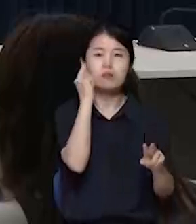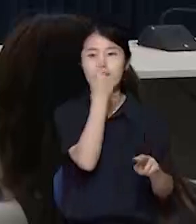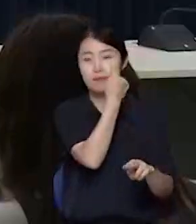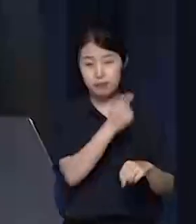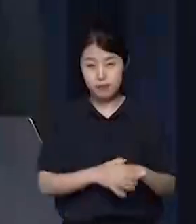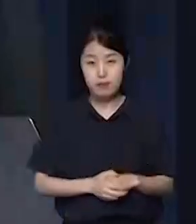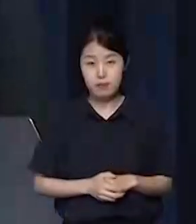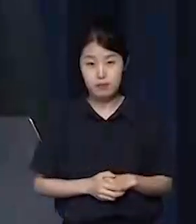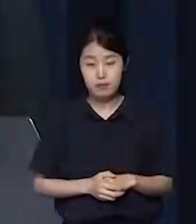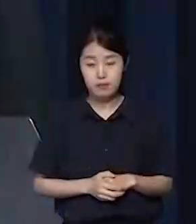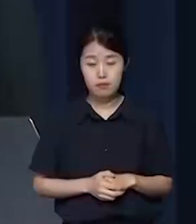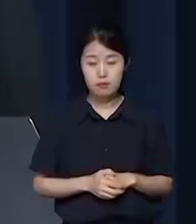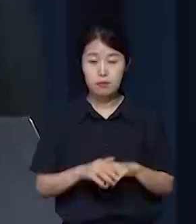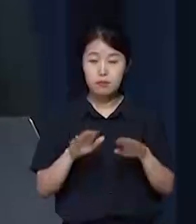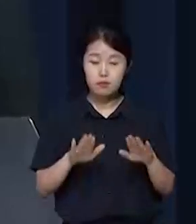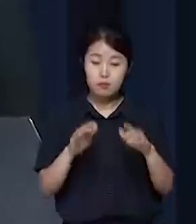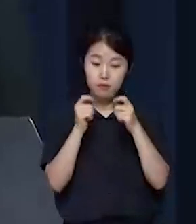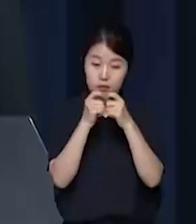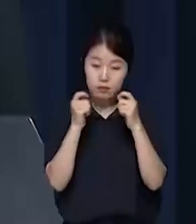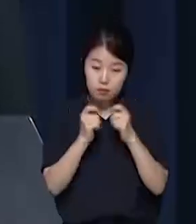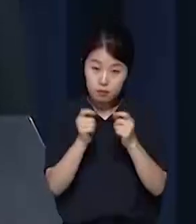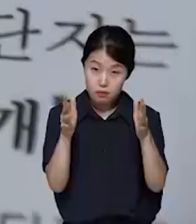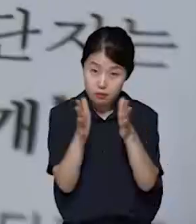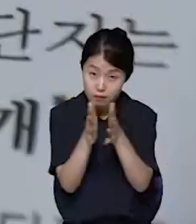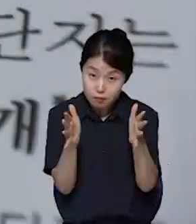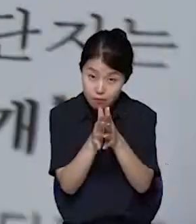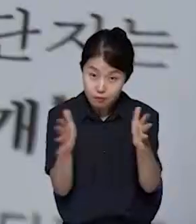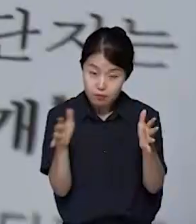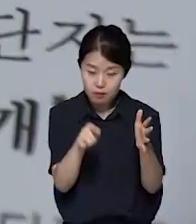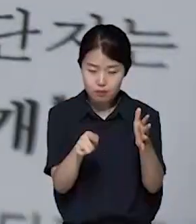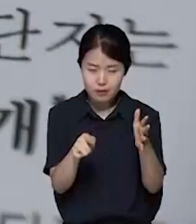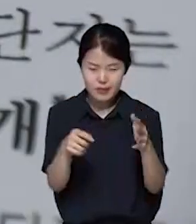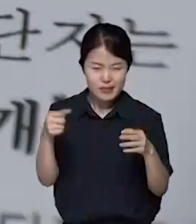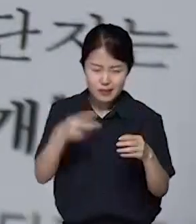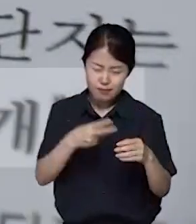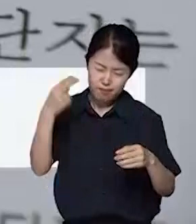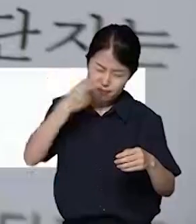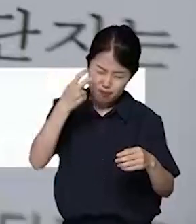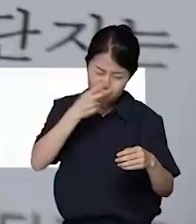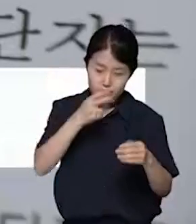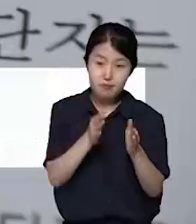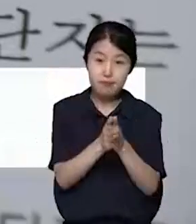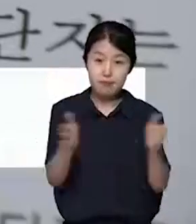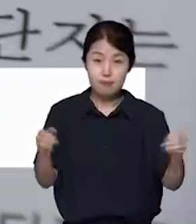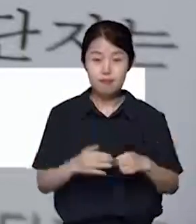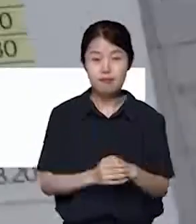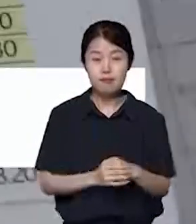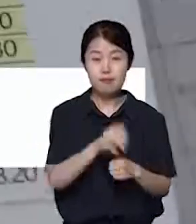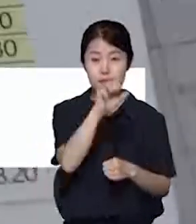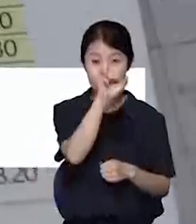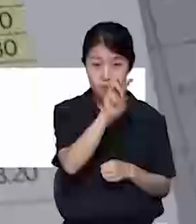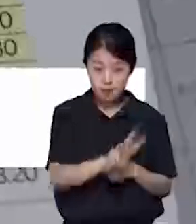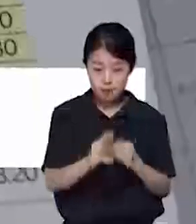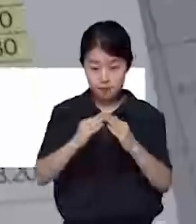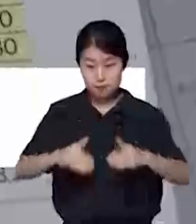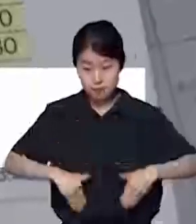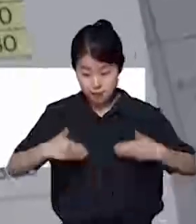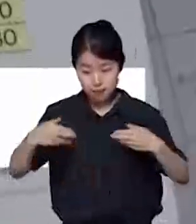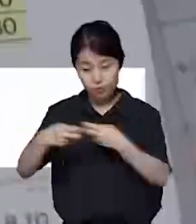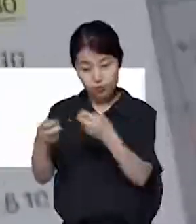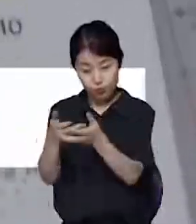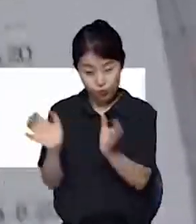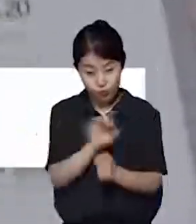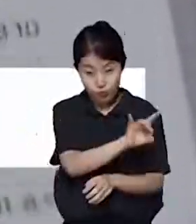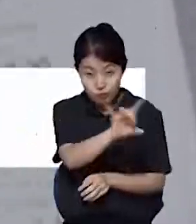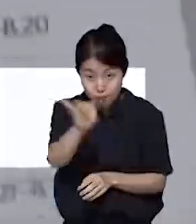무량판 구조로 세워진 민간 아파트에 대한 전수조사에 착수했습니다. 광주 전남 시도와 국토부는 현재까지